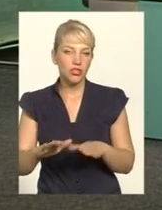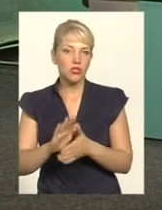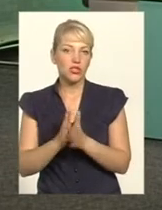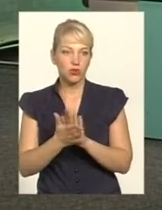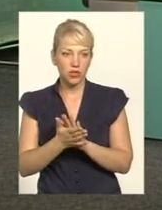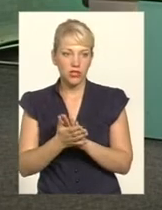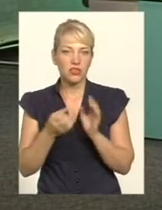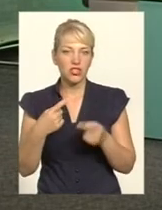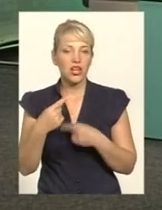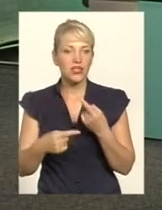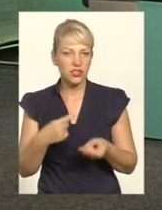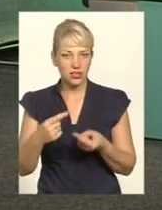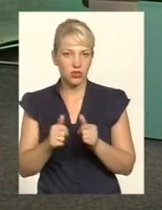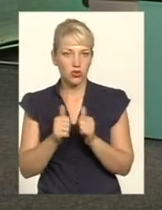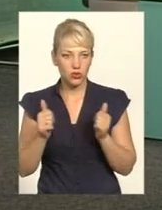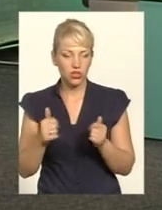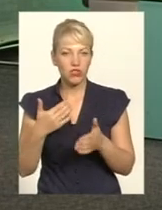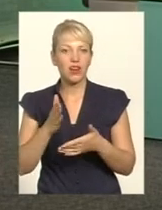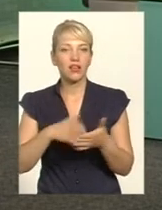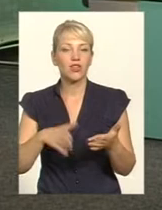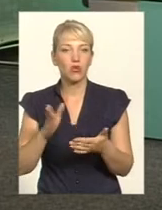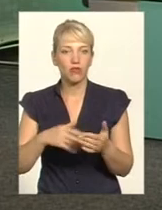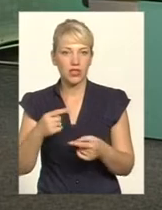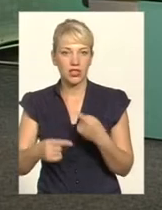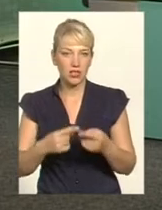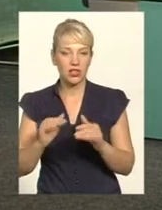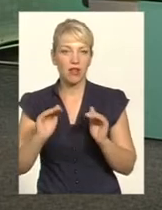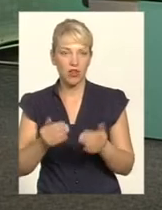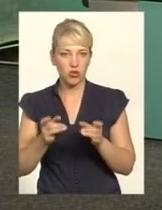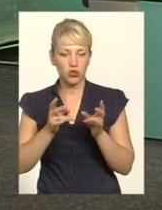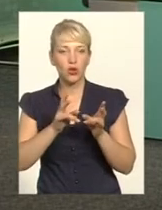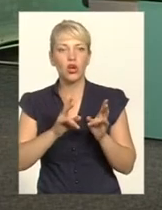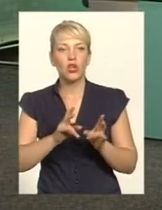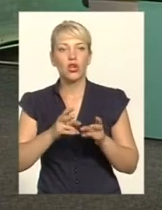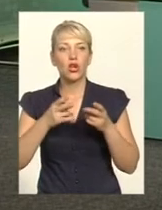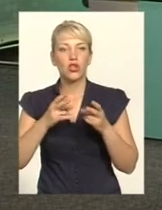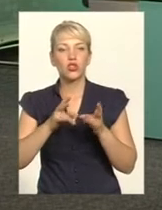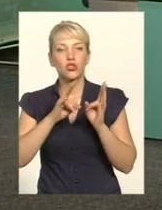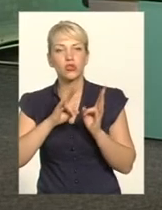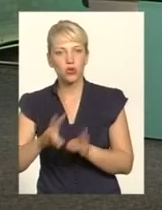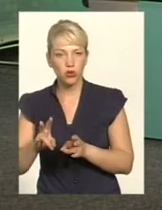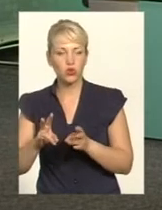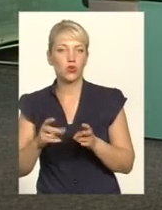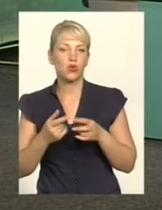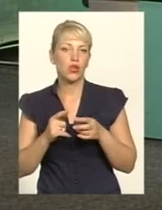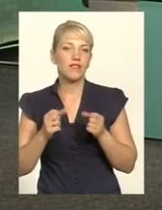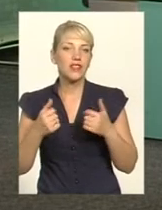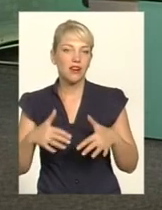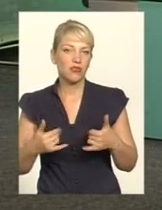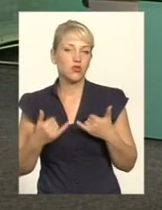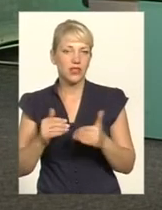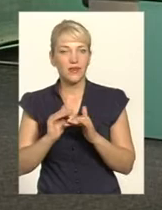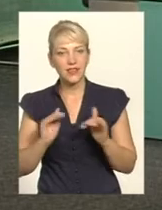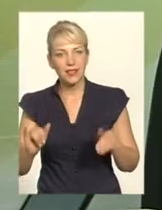коли наслідки. Вони розлучені. Да. Ліквідовувати наслідки з найменшою шкодою і втратами для дітей і для матерів.